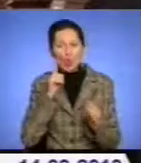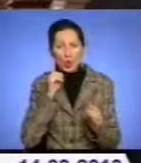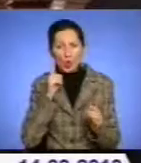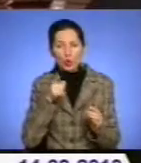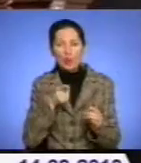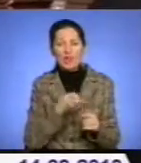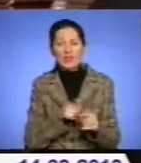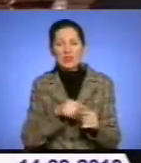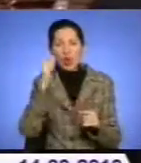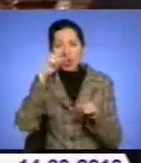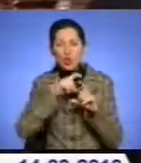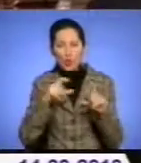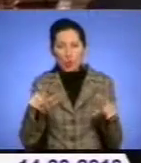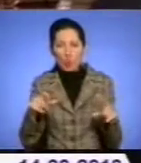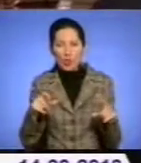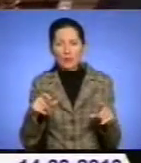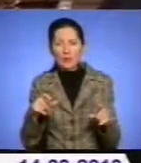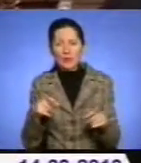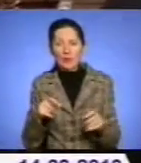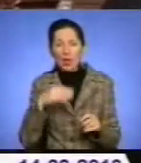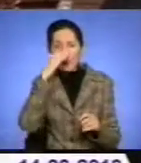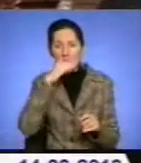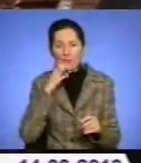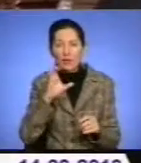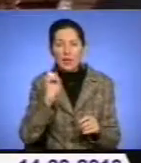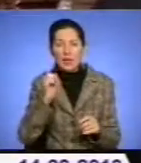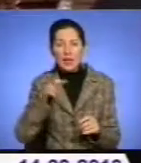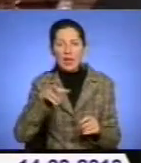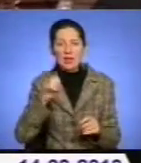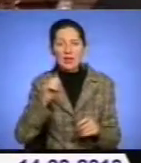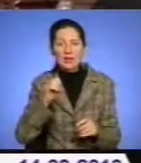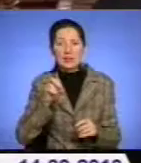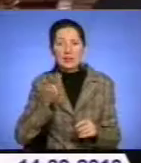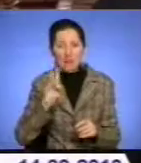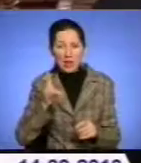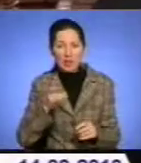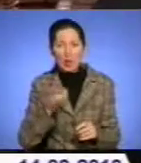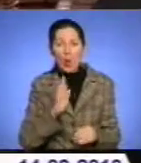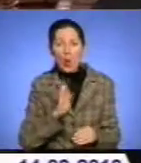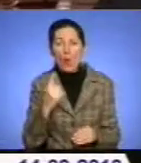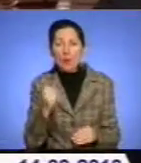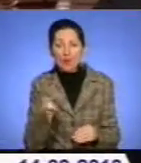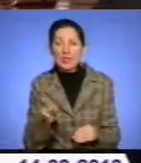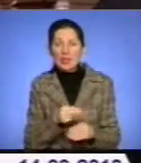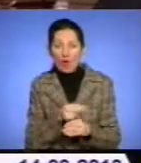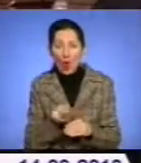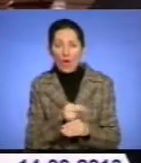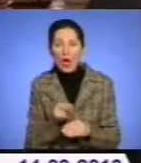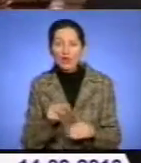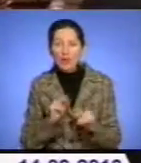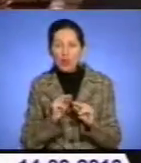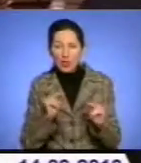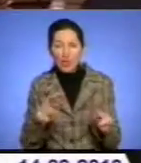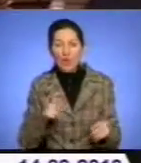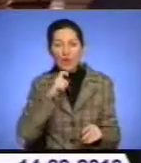властиво, в тій школі отців Салезіан у той час саме був один з вихователів, вчителів,